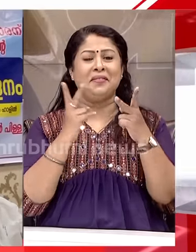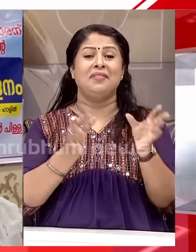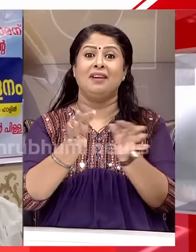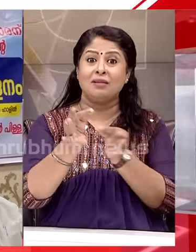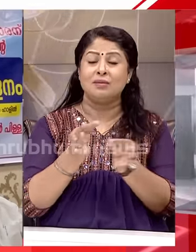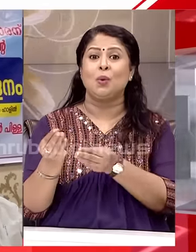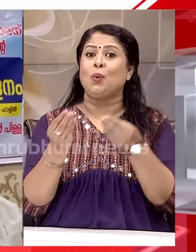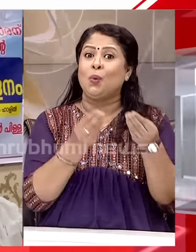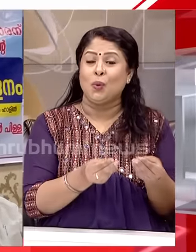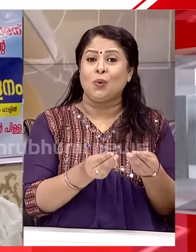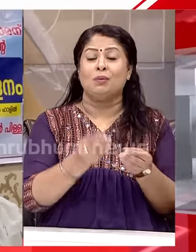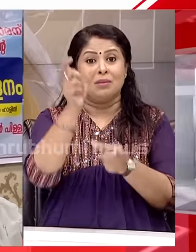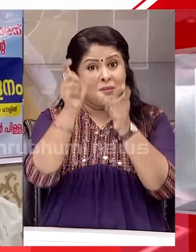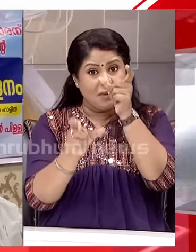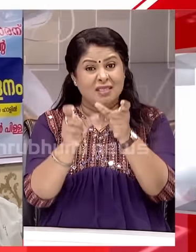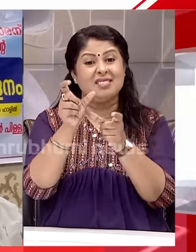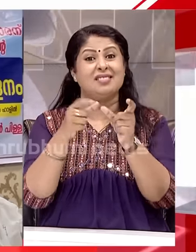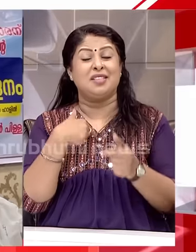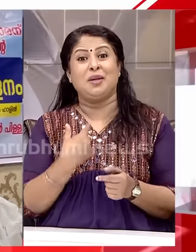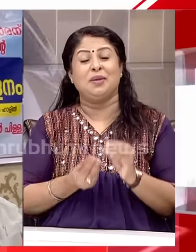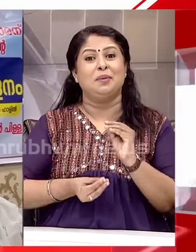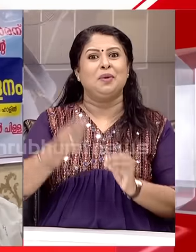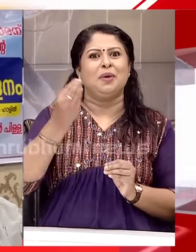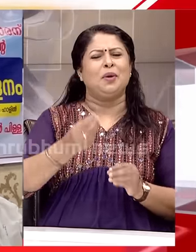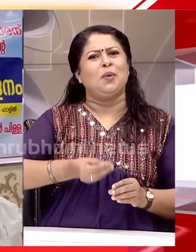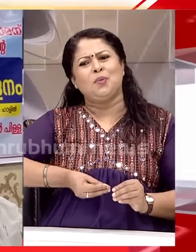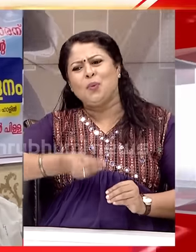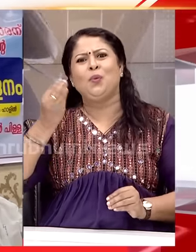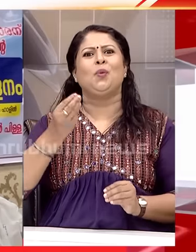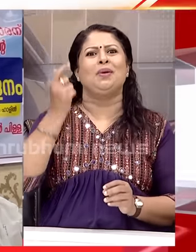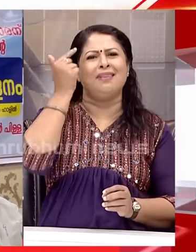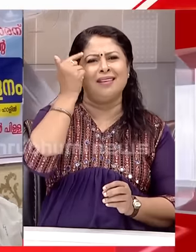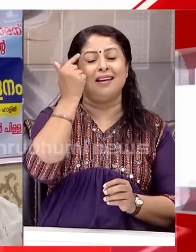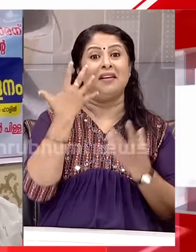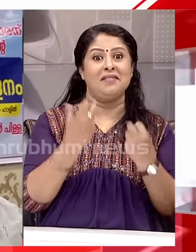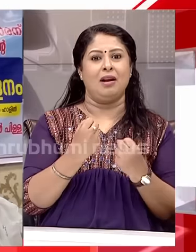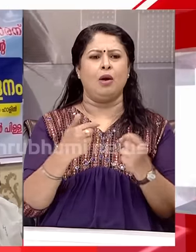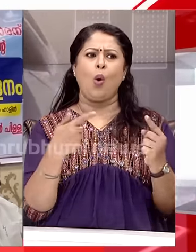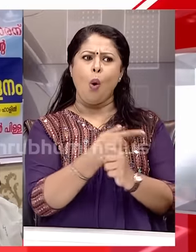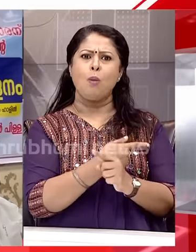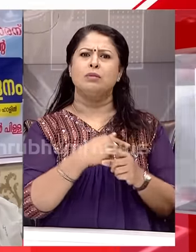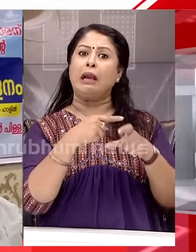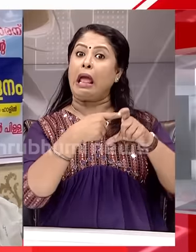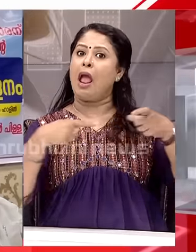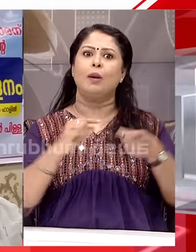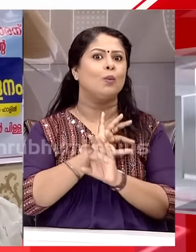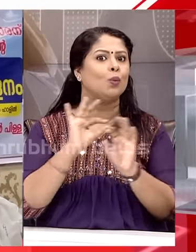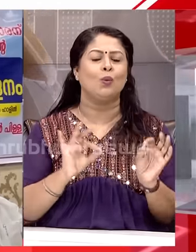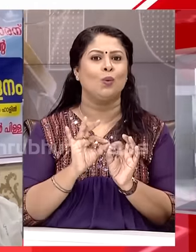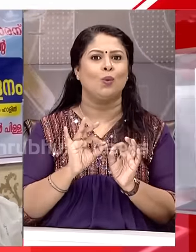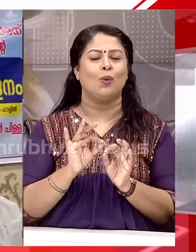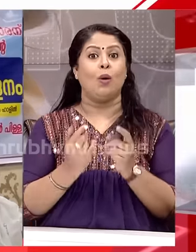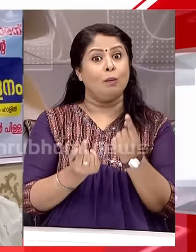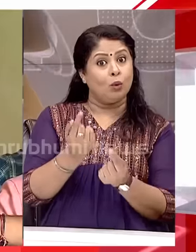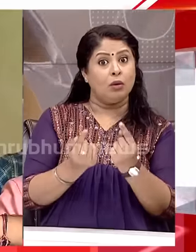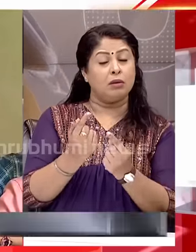കൊടുക്കുമ്പോൾ ഇത്തരം കാര്യങ്ങളിലൊക്കെ നമ്മൾ കൂടുതൽ ആത്മസംയനം പാലിക്കണം. എതിരാളി ശത്രുവല്ല, ജനാധിപത്യത്തിൽ എതിരാളി